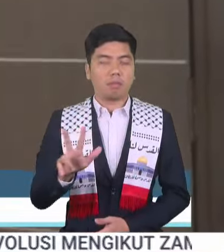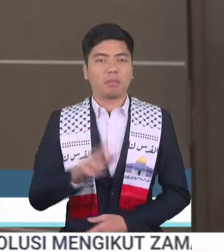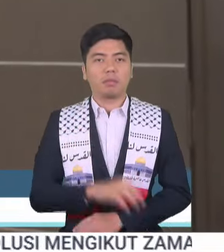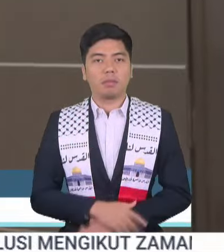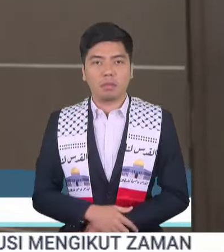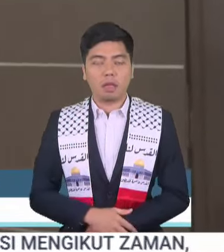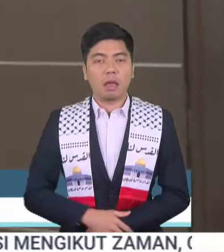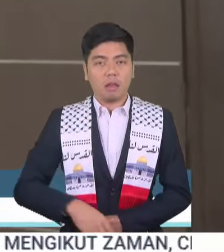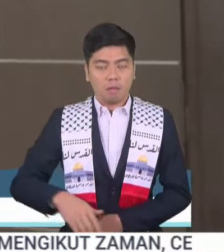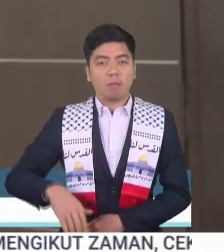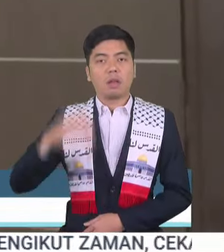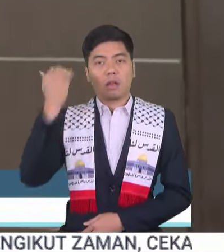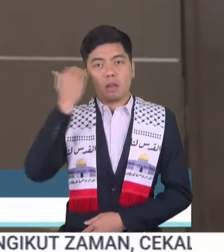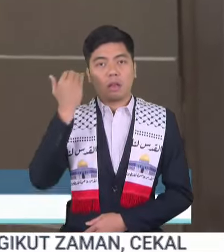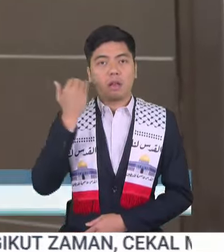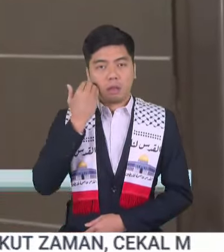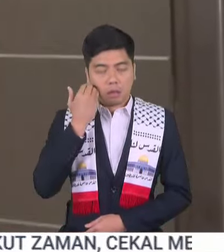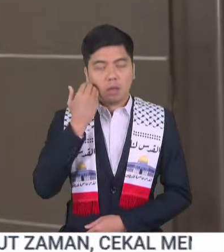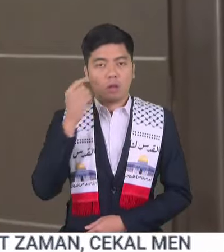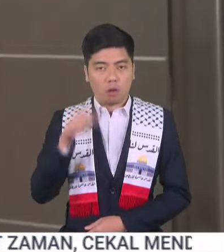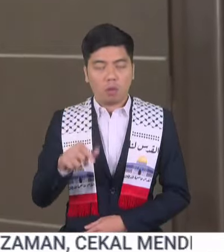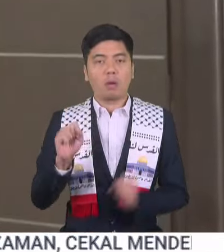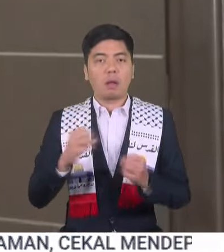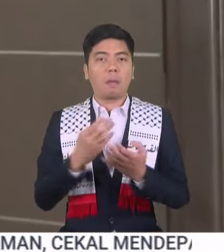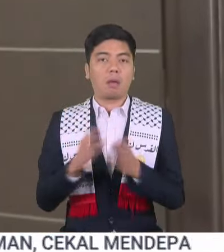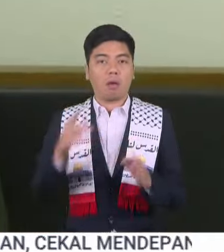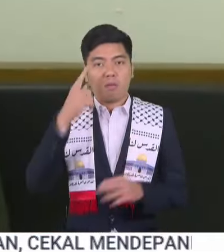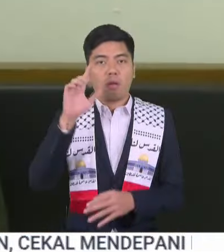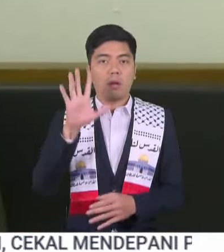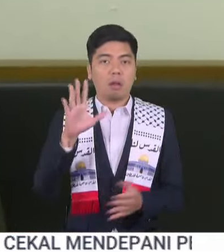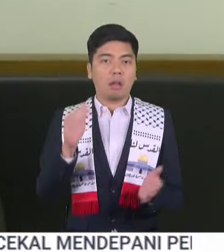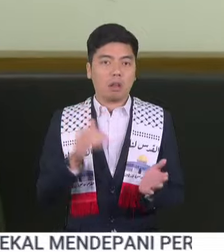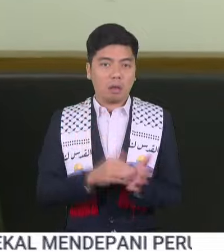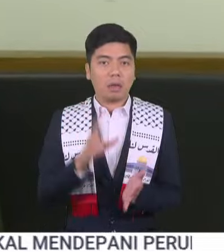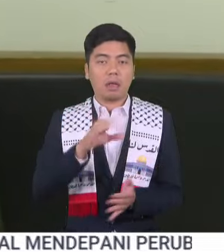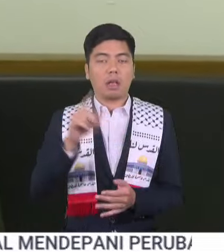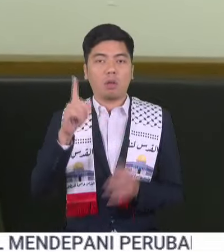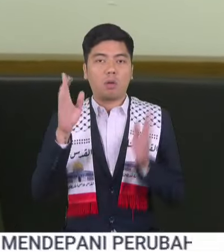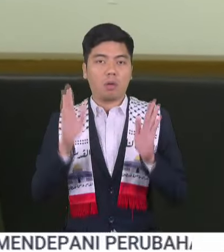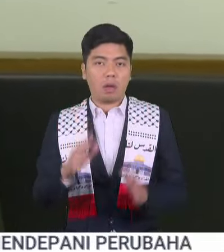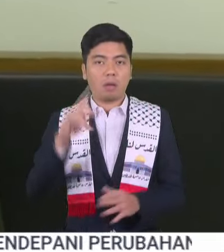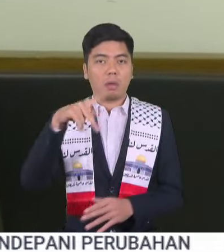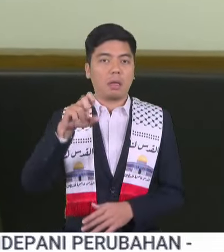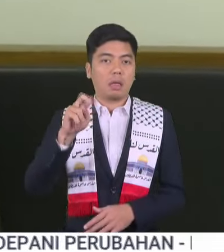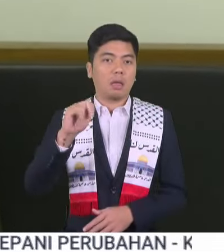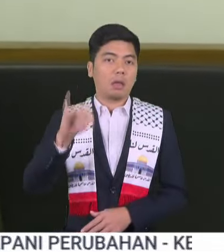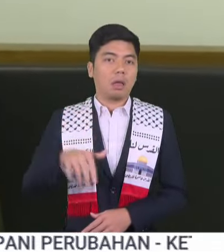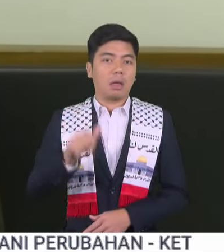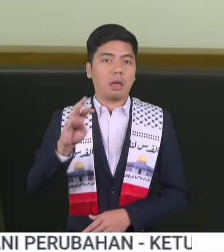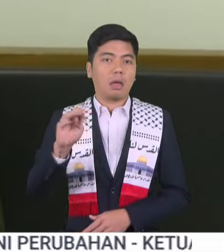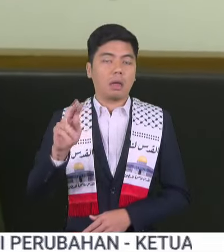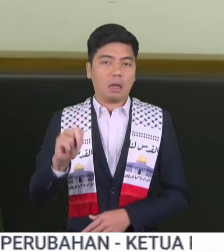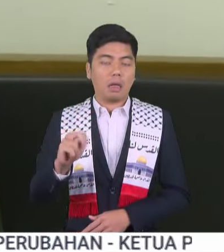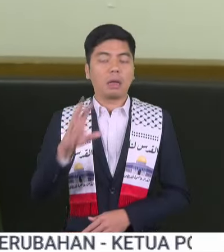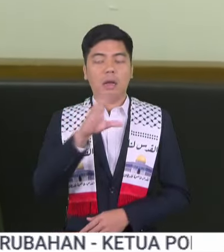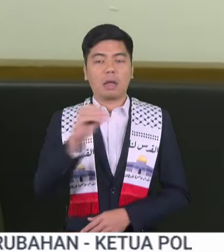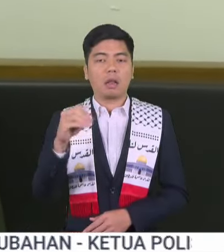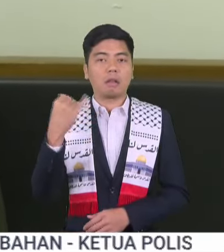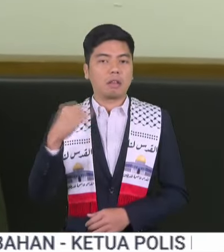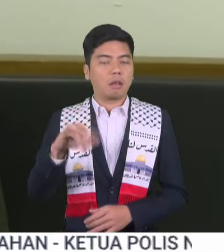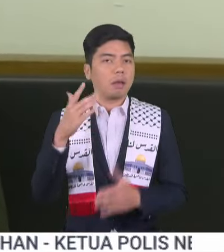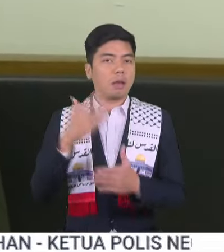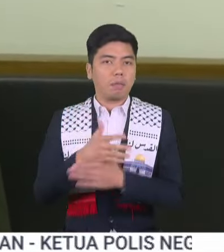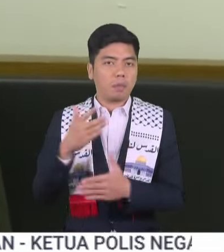Keseksaan. Hakim membenarkan tertuduh diikat jamin RM5,000 dengan seorang penjamin dan dilarang mengganggu mangsa sehingga kes